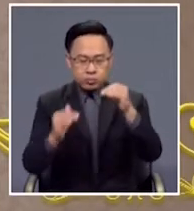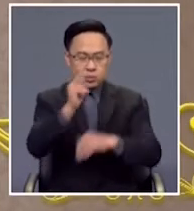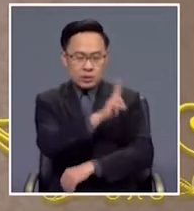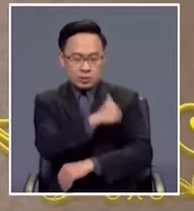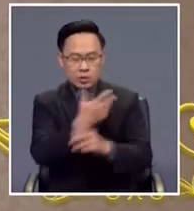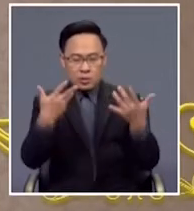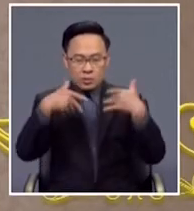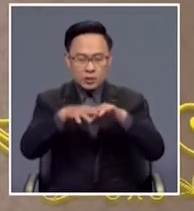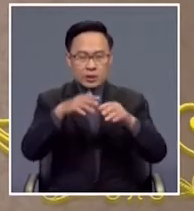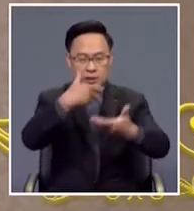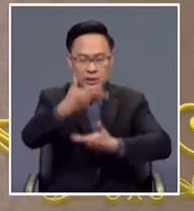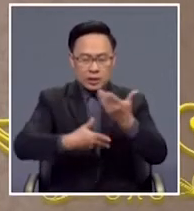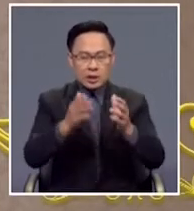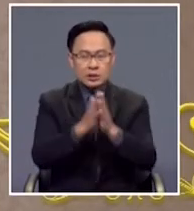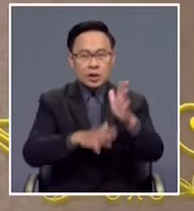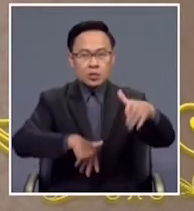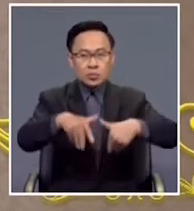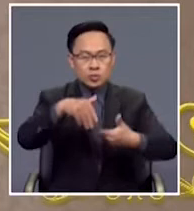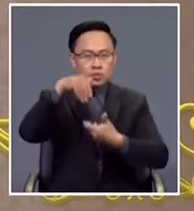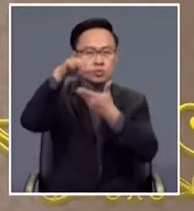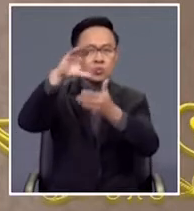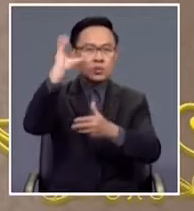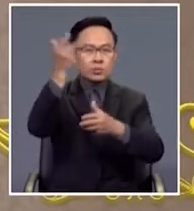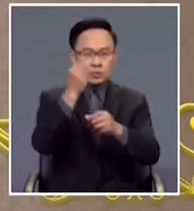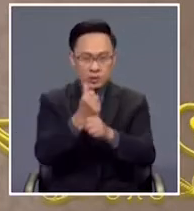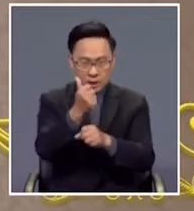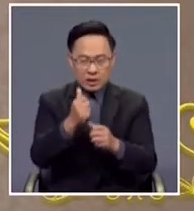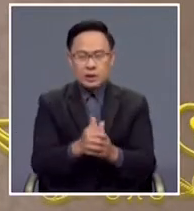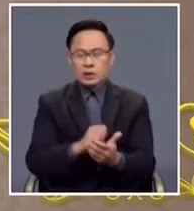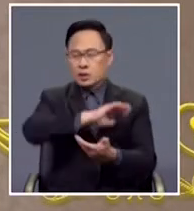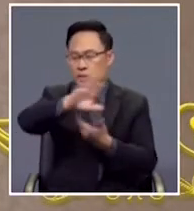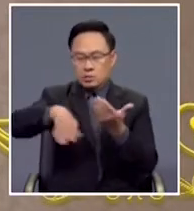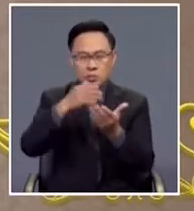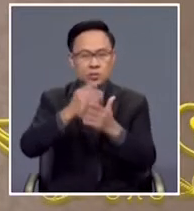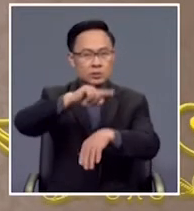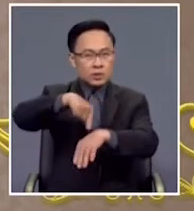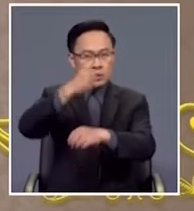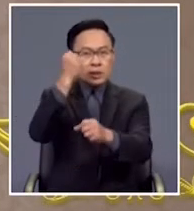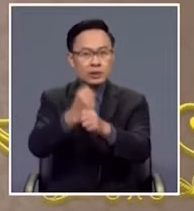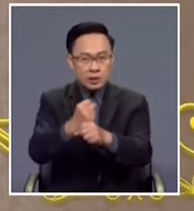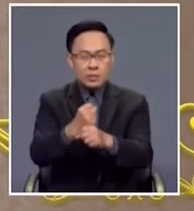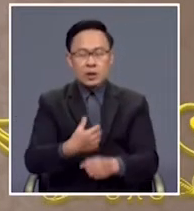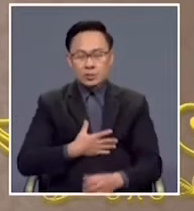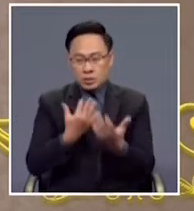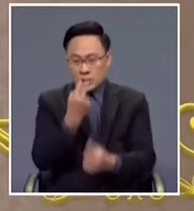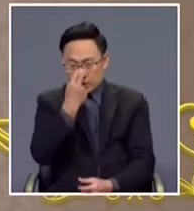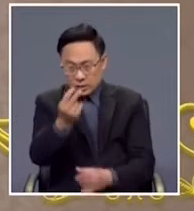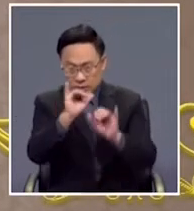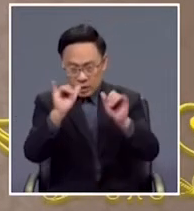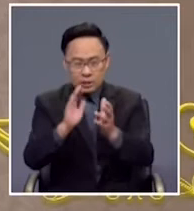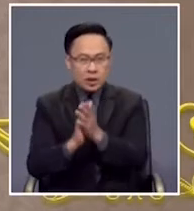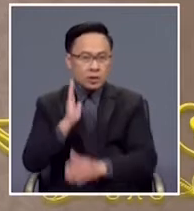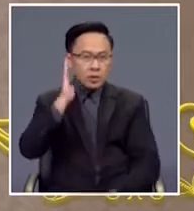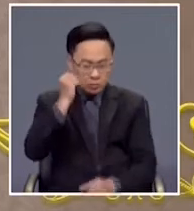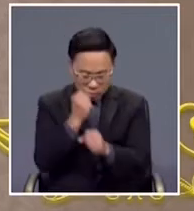าอีคอมเมิร์ซจากท้องถิ่นสู่ตลาดโลกเป็นต้นทั้งนี้ทุกอย่างต้องอาศัยเวลาแม้เราจะไม่เห็นผลในวันนี้แต่เราก็คงต้อง